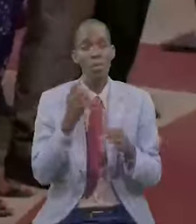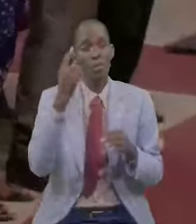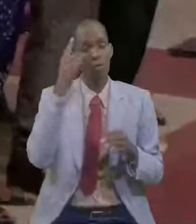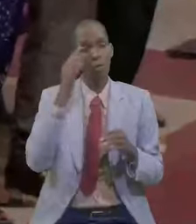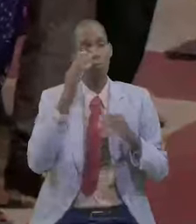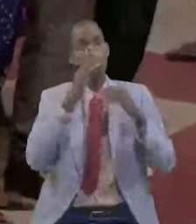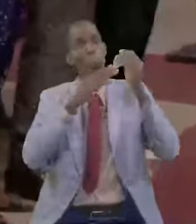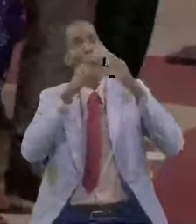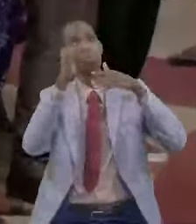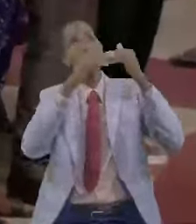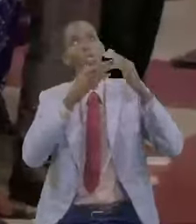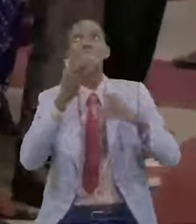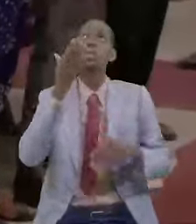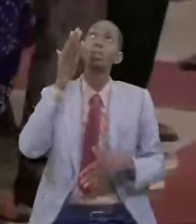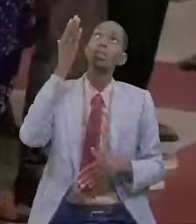Si